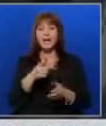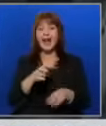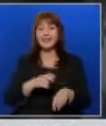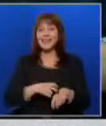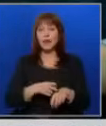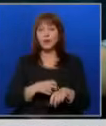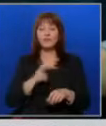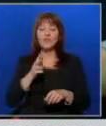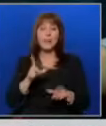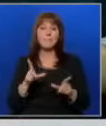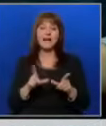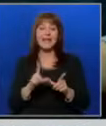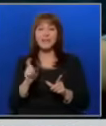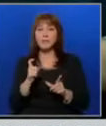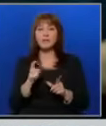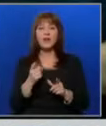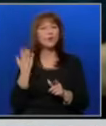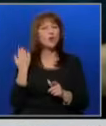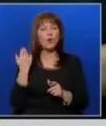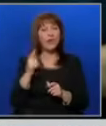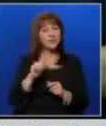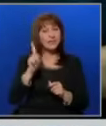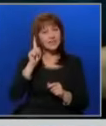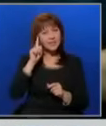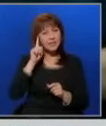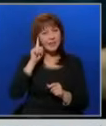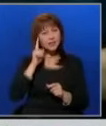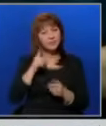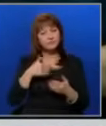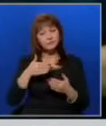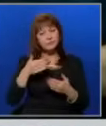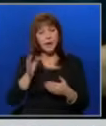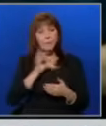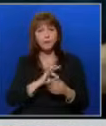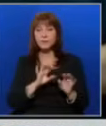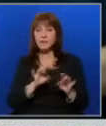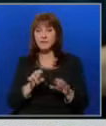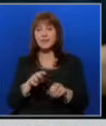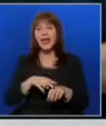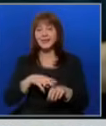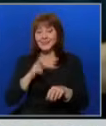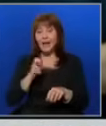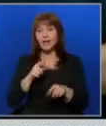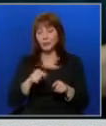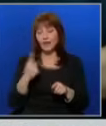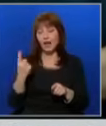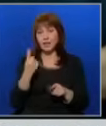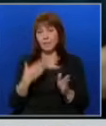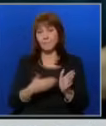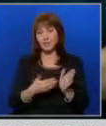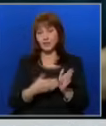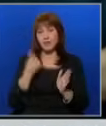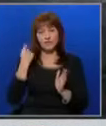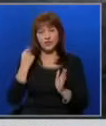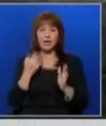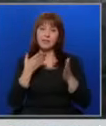в Тел-Авив. Тогава не се знаеше, но междувременно се получи информация, така че да, знаехме, това е една от причините да бъдем там вчера с